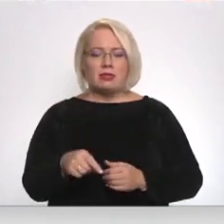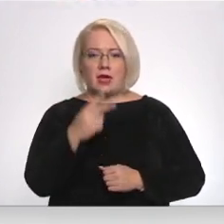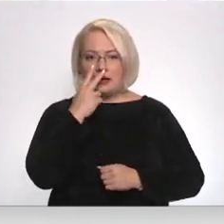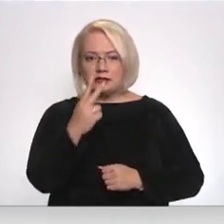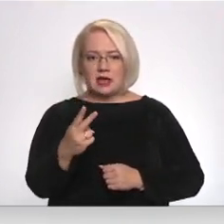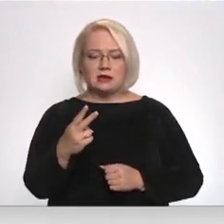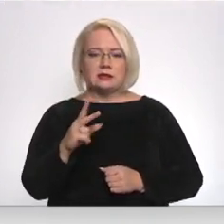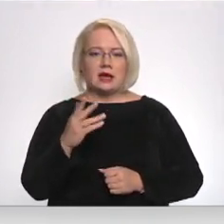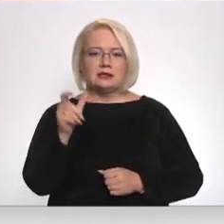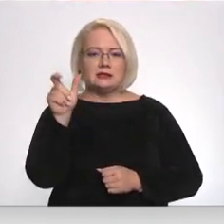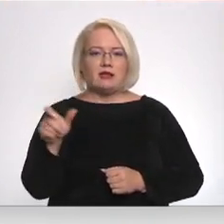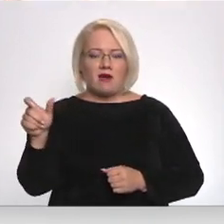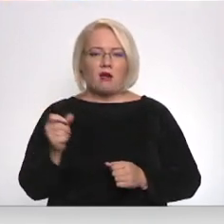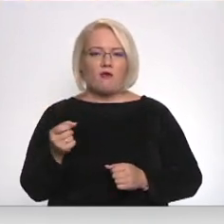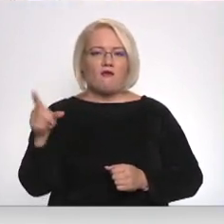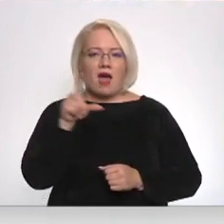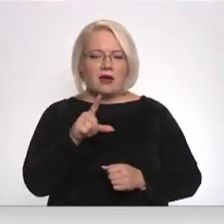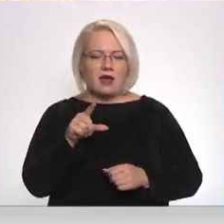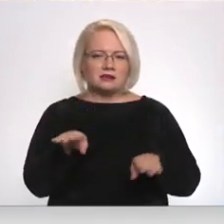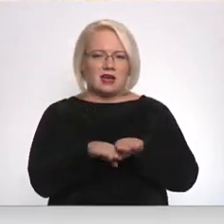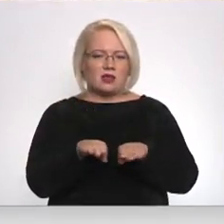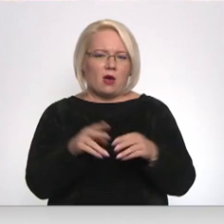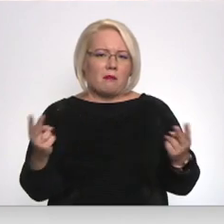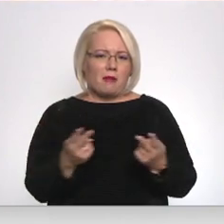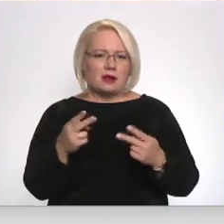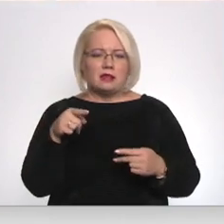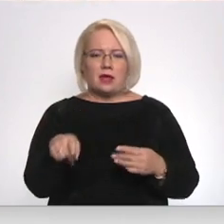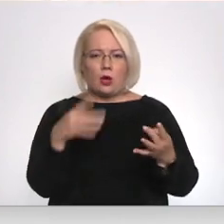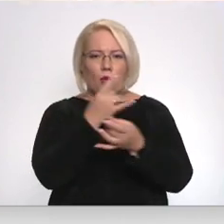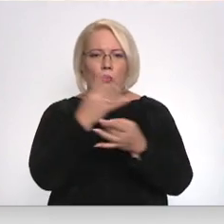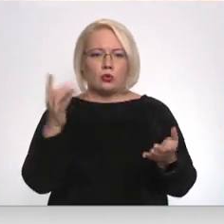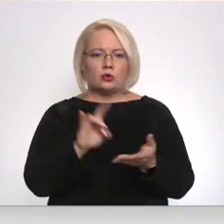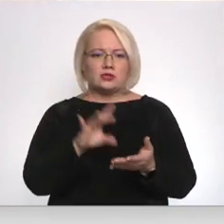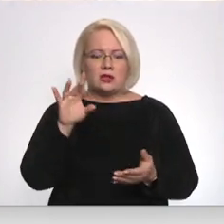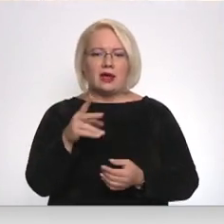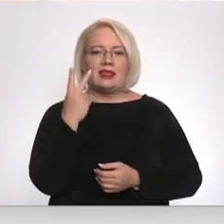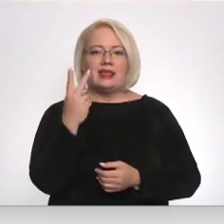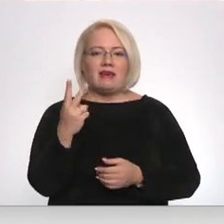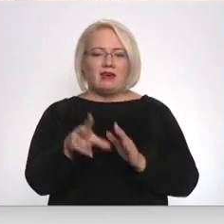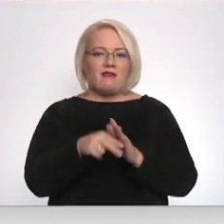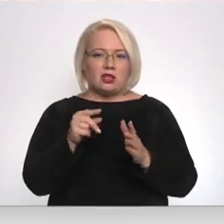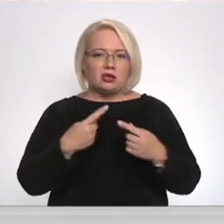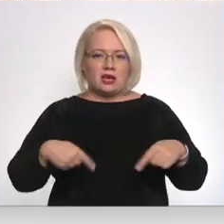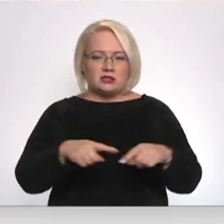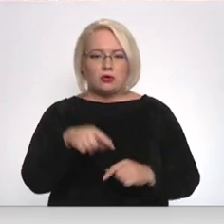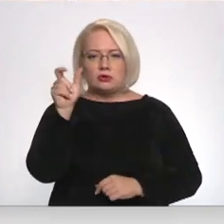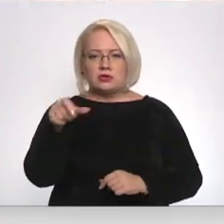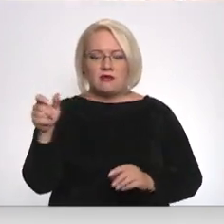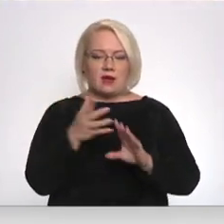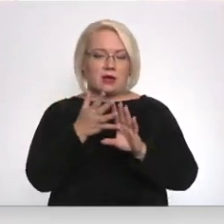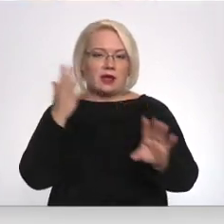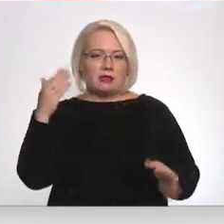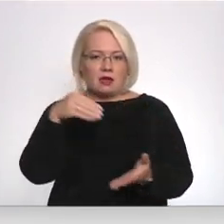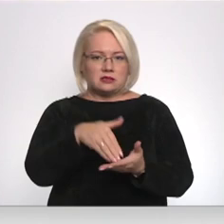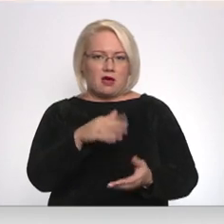šodien vēlētāju ir vairāk nekā parasti. Šeit Siguldas kultūras centrā Devons ir divi vēlēšanu iecirkņi un cilvēki gaida garās